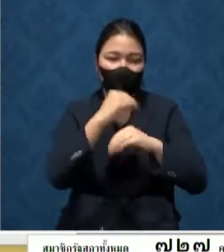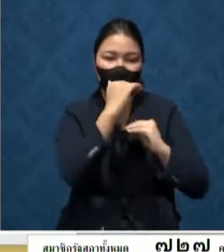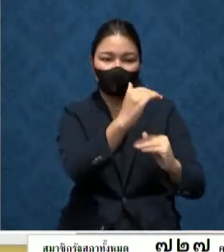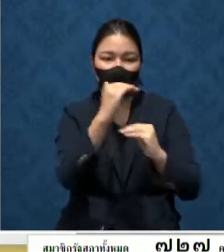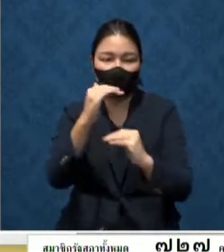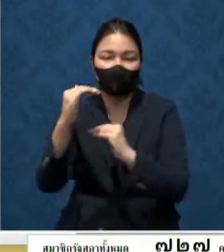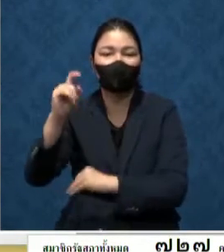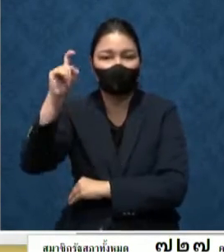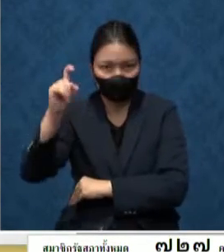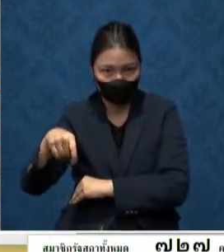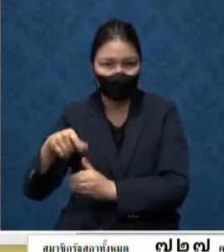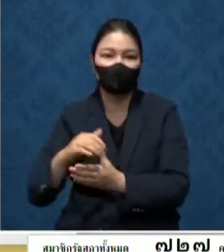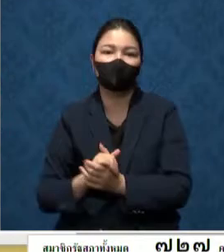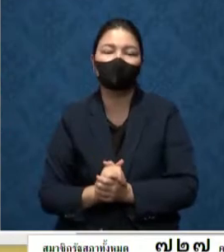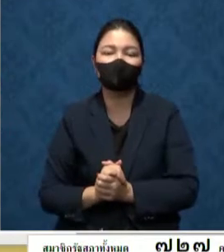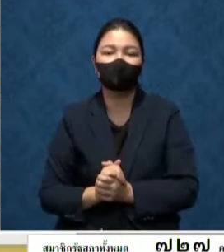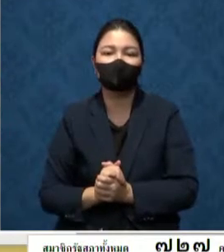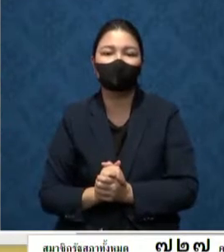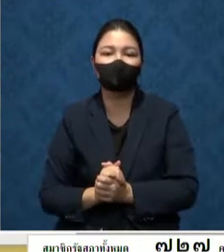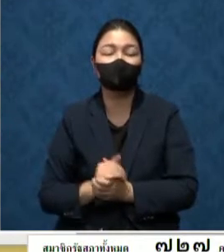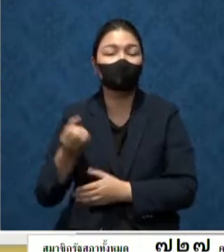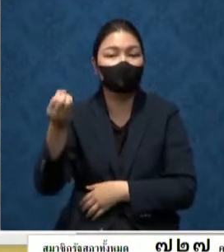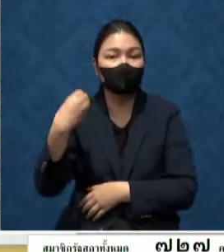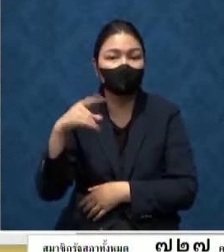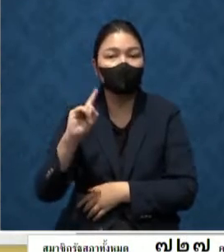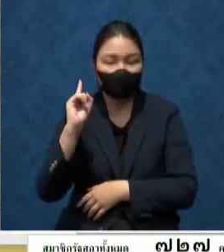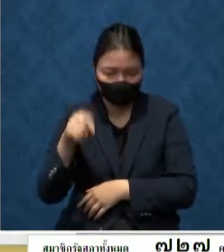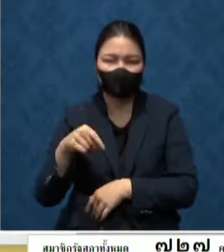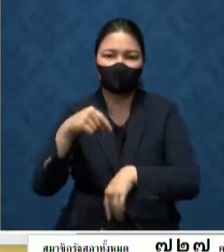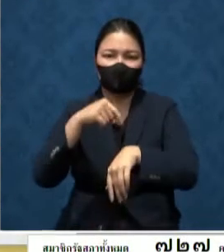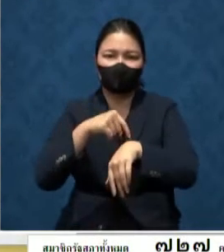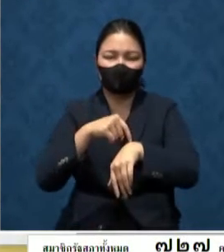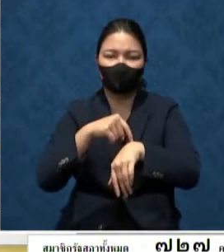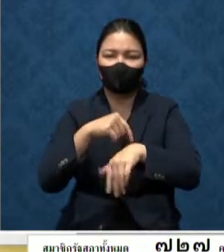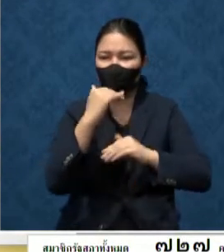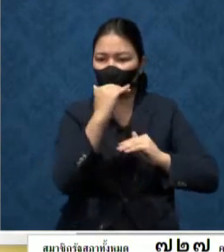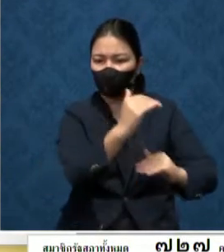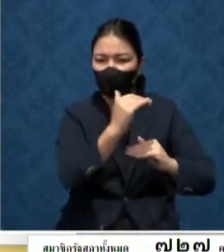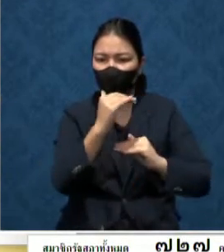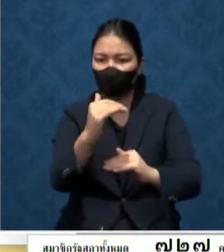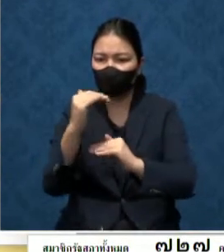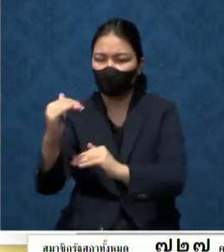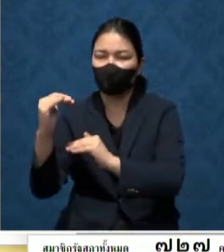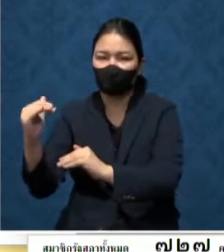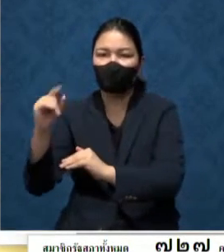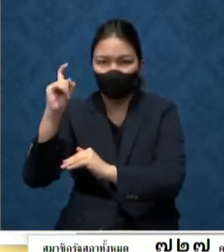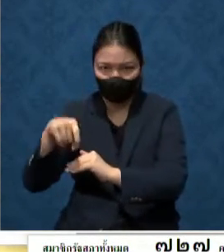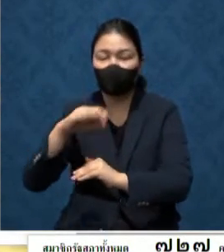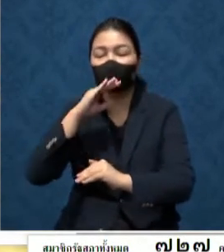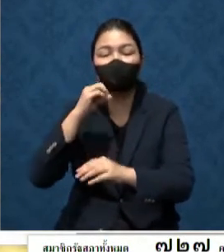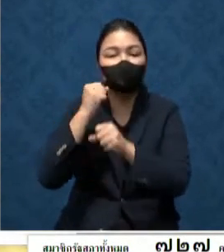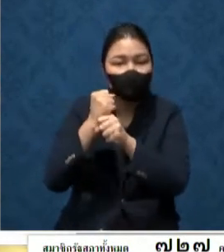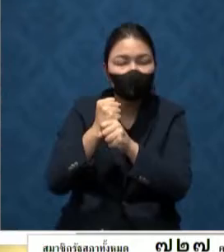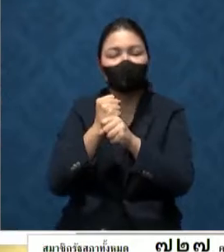นะครับกฎหมายรัฐธรรมนูญกำหนดว่าให้มีการกำหนดระยะเวลาดำเนินงานในทุกขั้นตอนของกระบวนการยุติธร